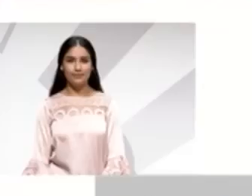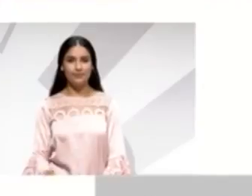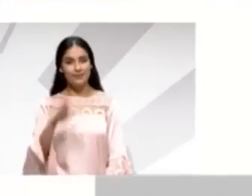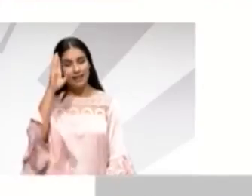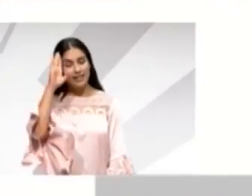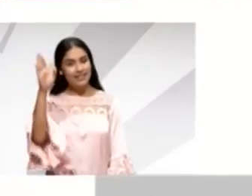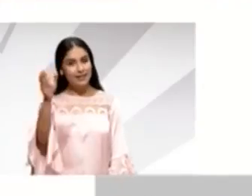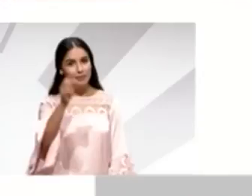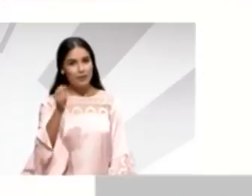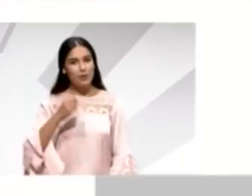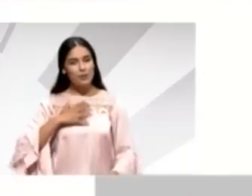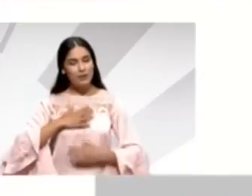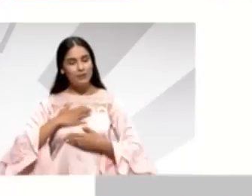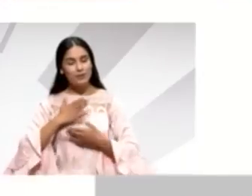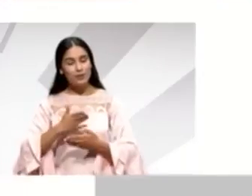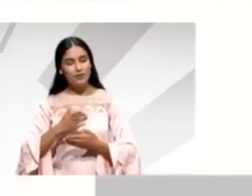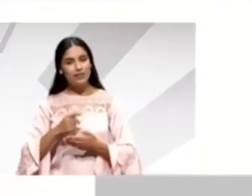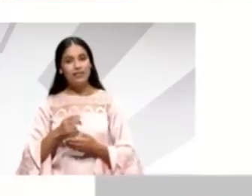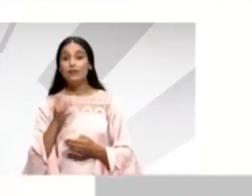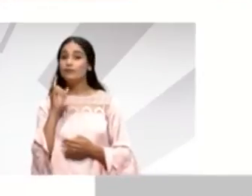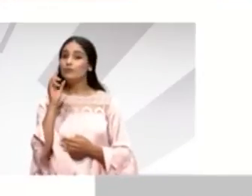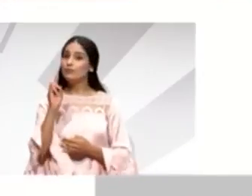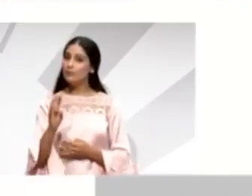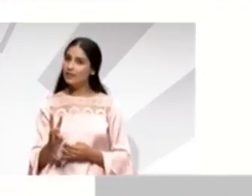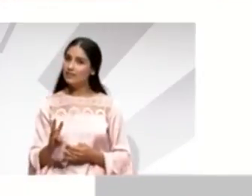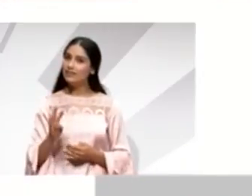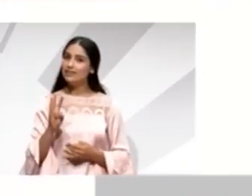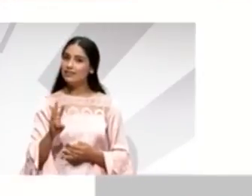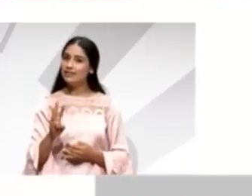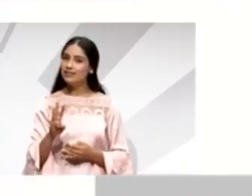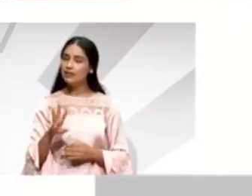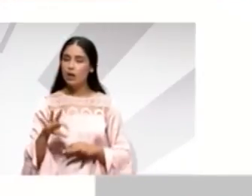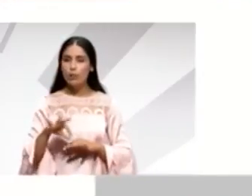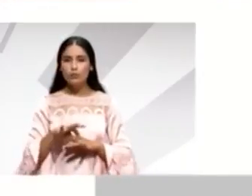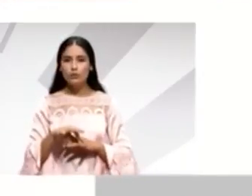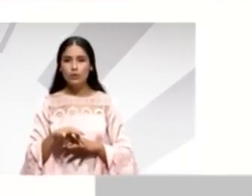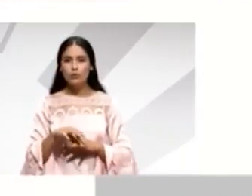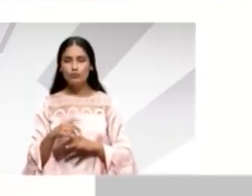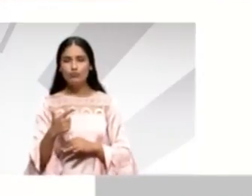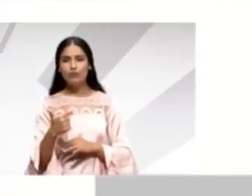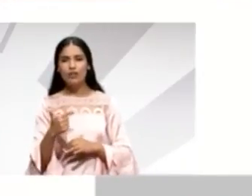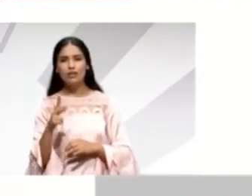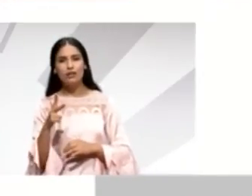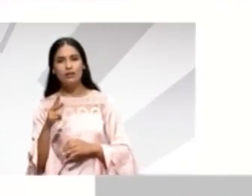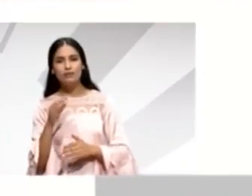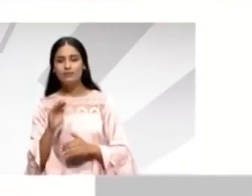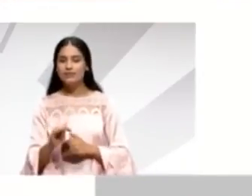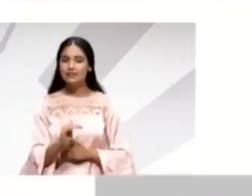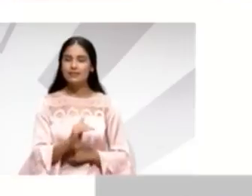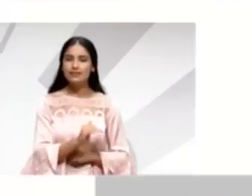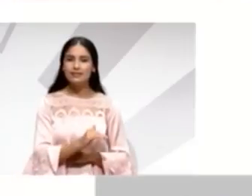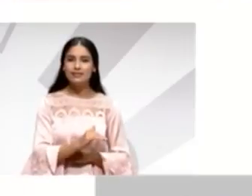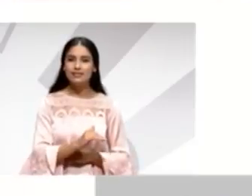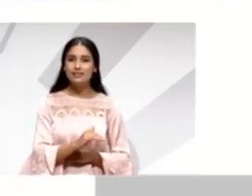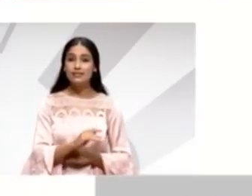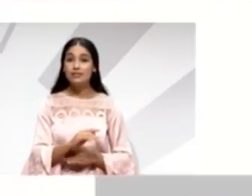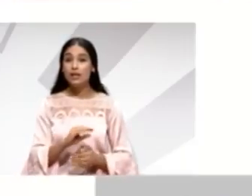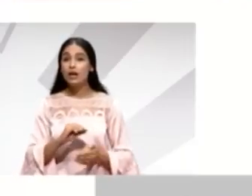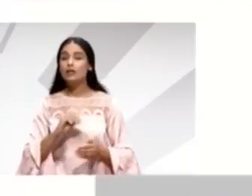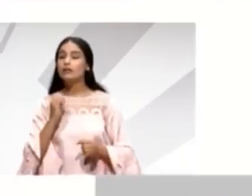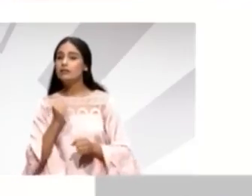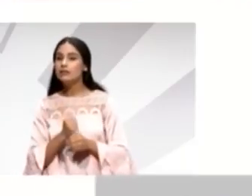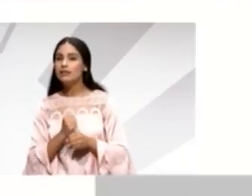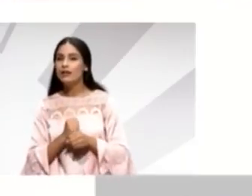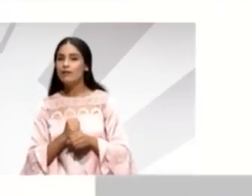لما مرحبا بكم انا وليد ب يلي اه متزوجه صغيرات اطار بوزاره الماليه قيادي دولي جامعه بريتش